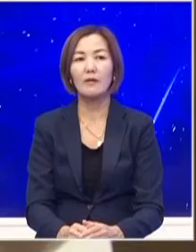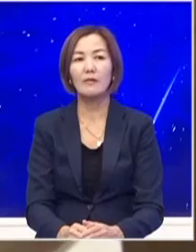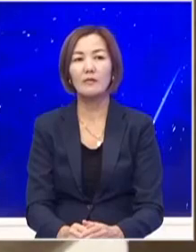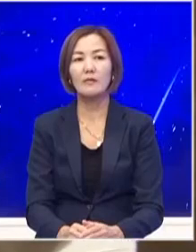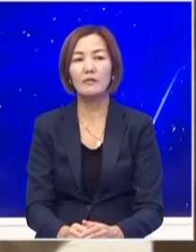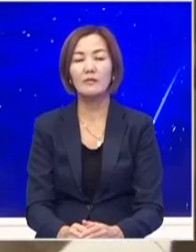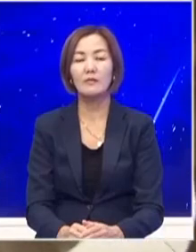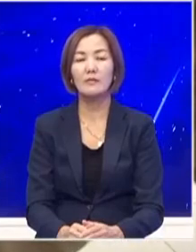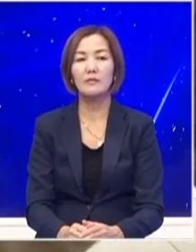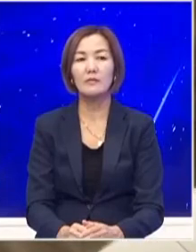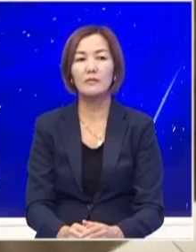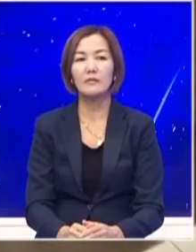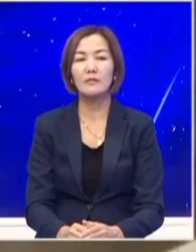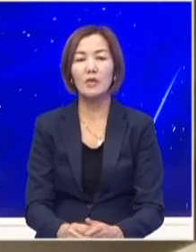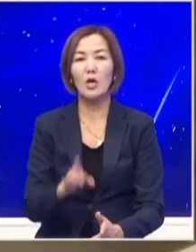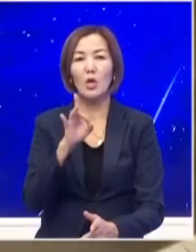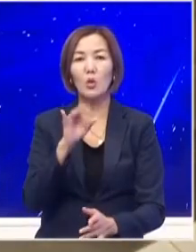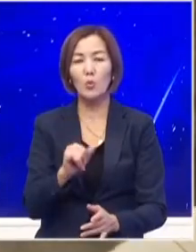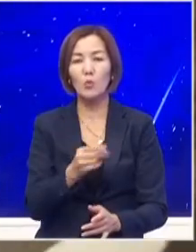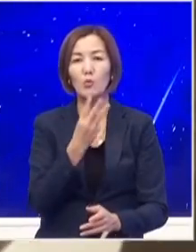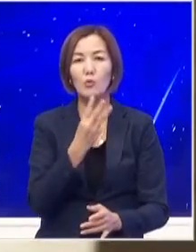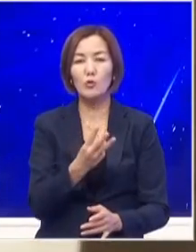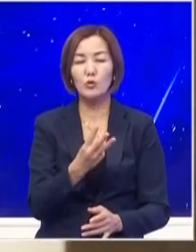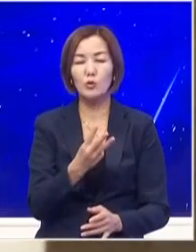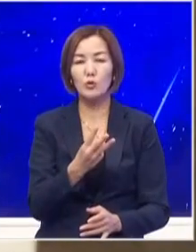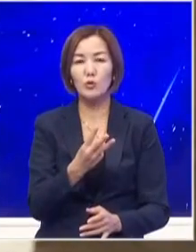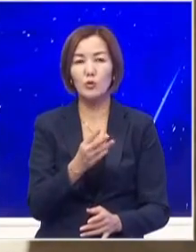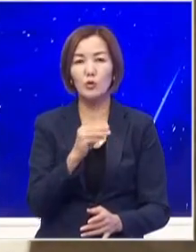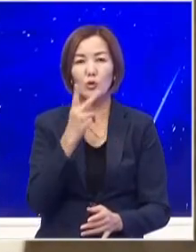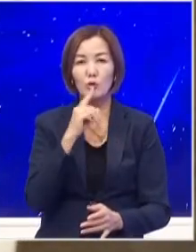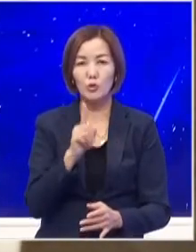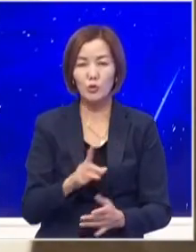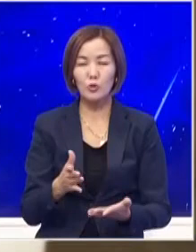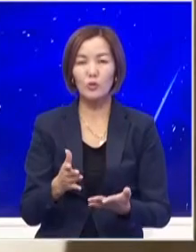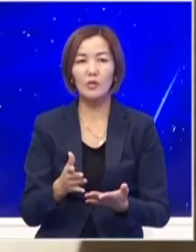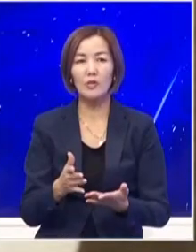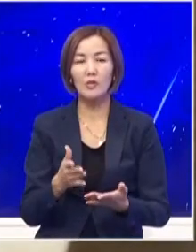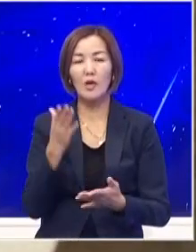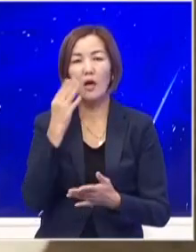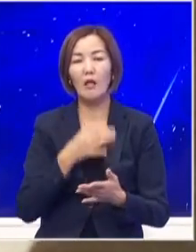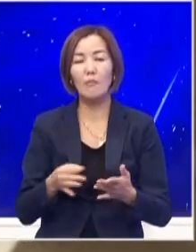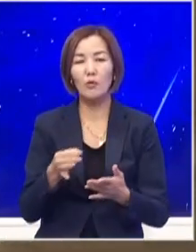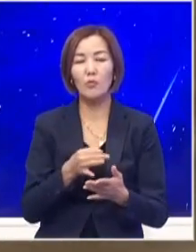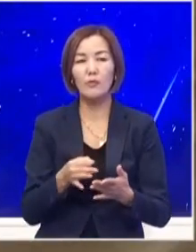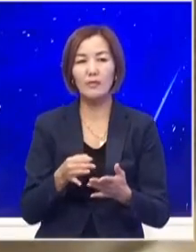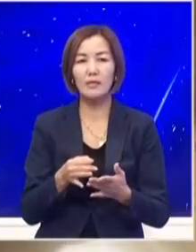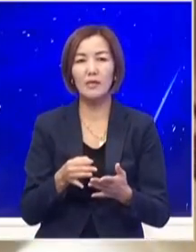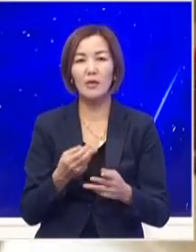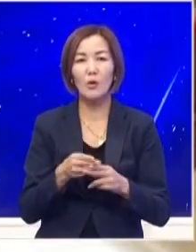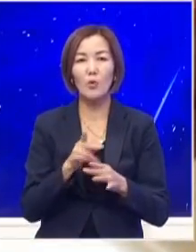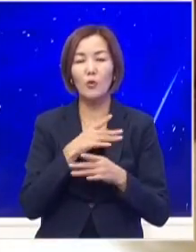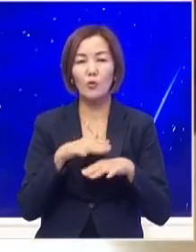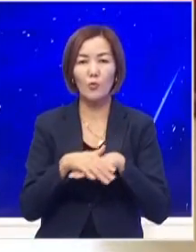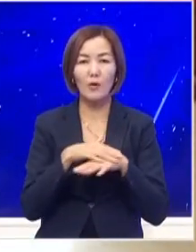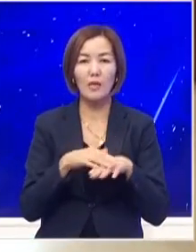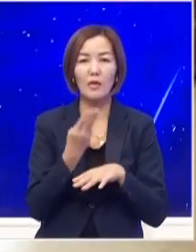жаңағы рулық таңбаны білдіреді. Жаңа шапраш деген елдің таңбасы. Біз жалпы осы Алматы облысында өте көп